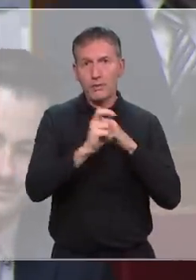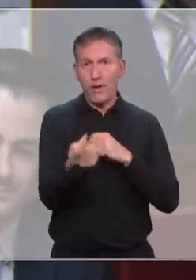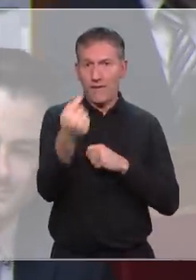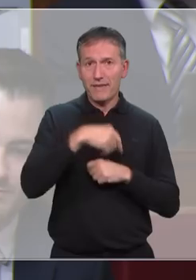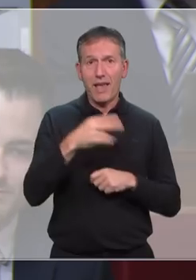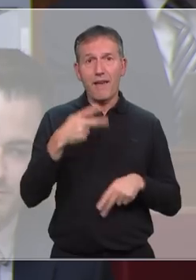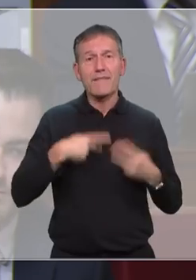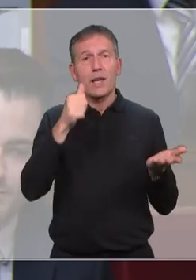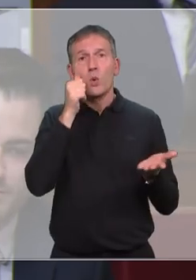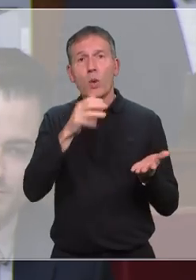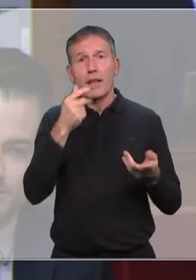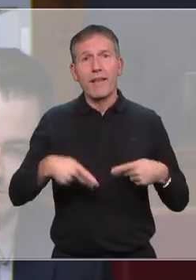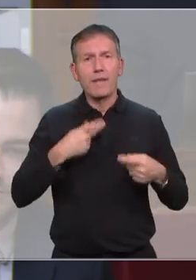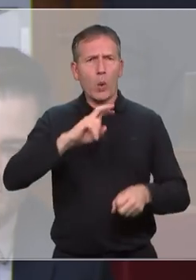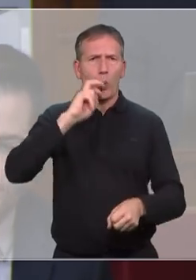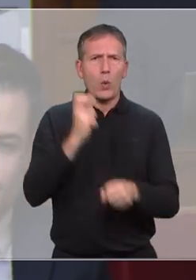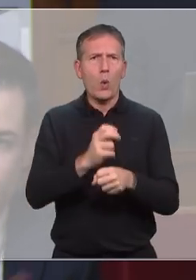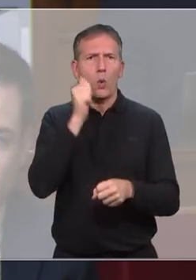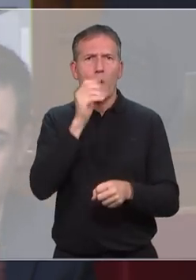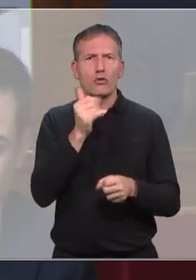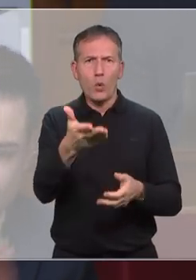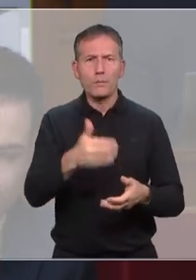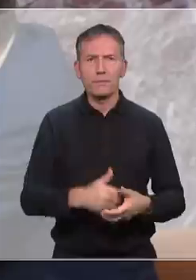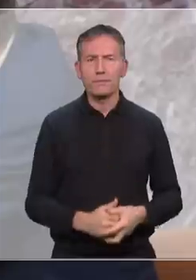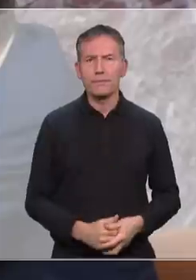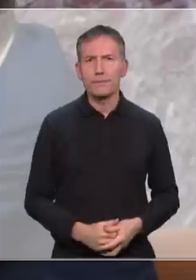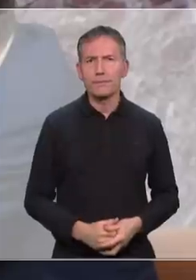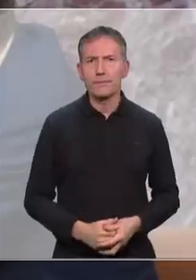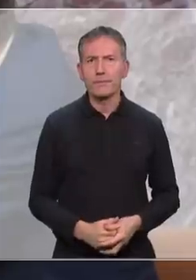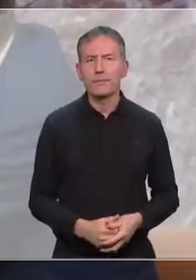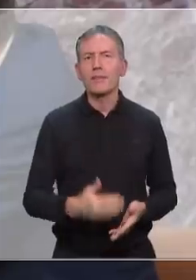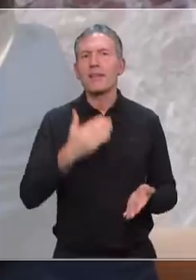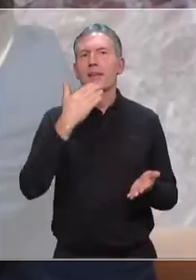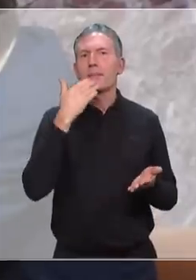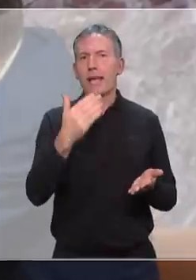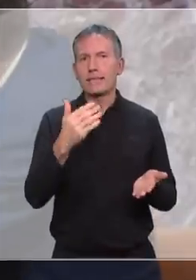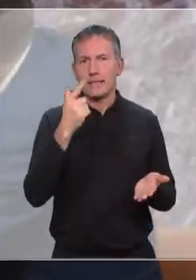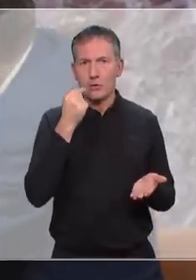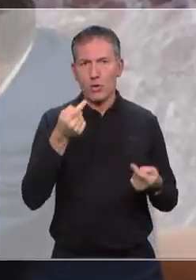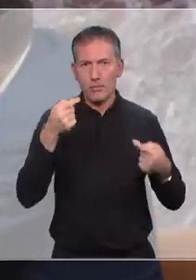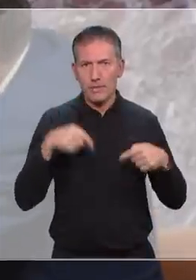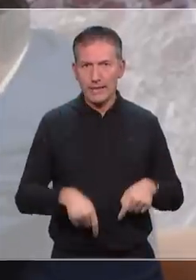le quotidien des Français et la galère qu'ils vivent au quotidien. Je vous remercie, monsieur le ministre.